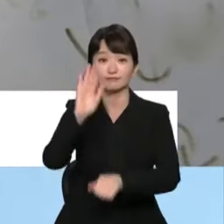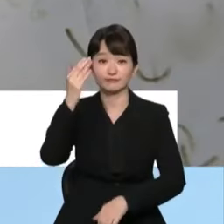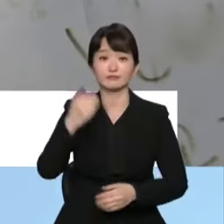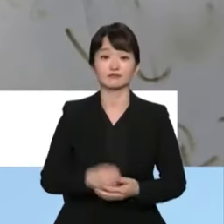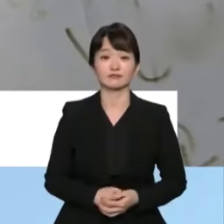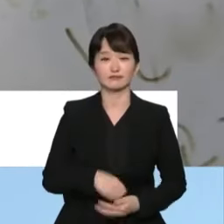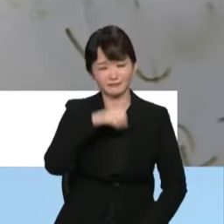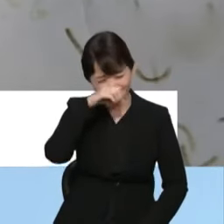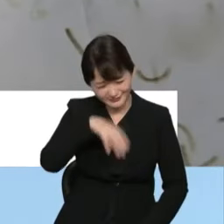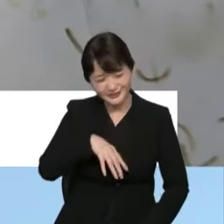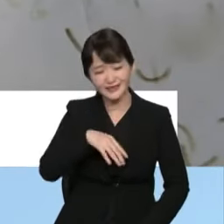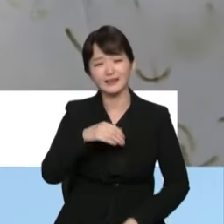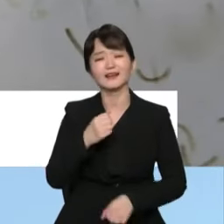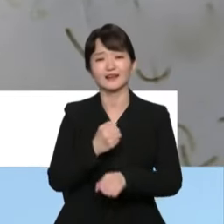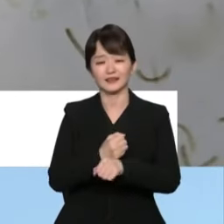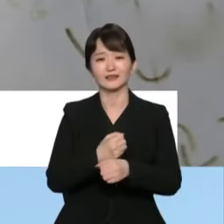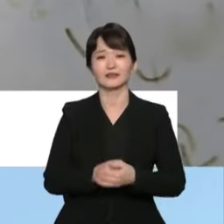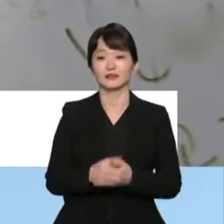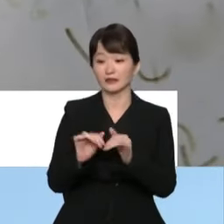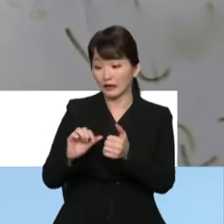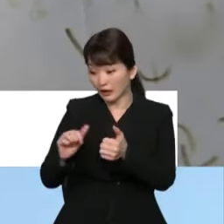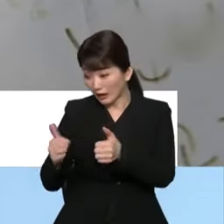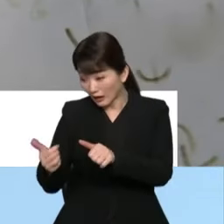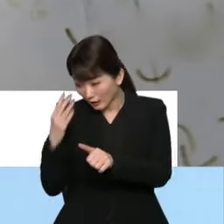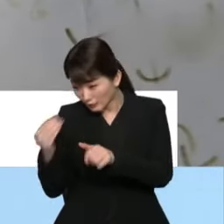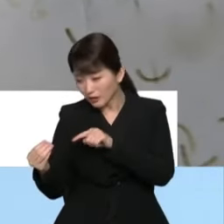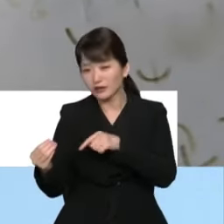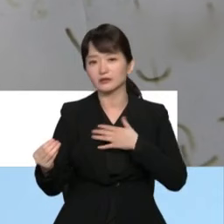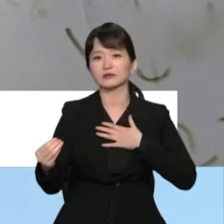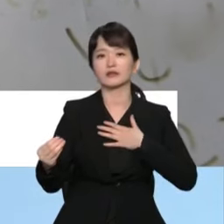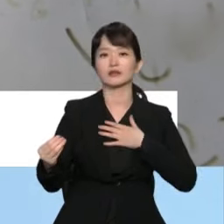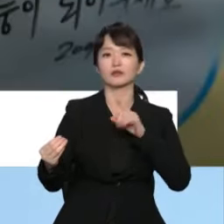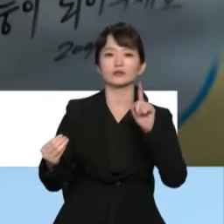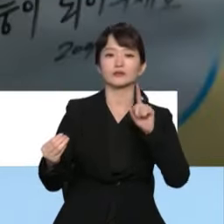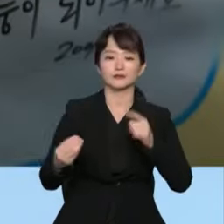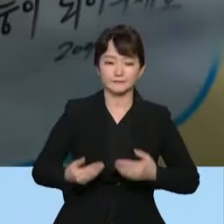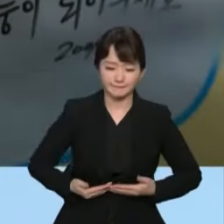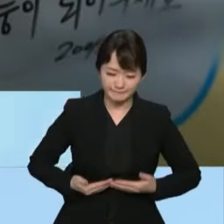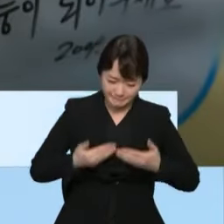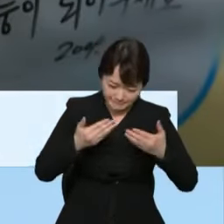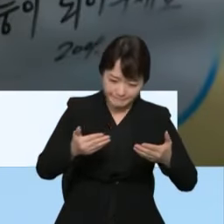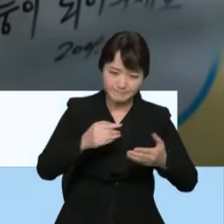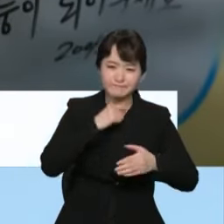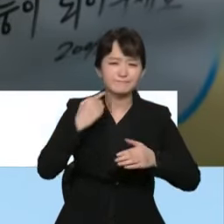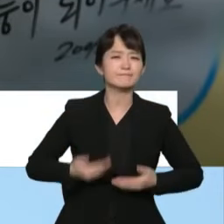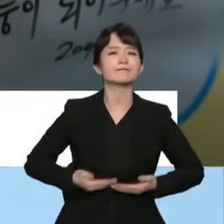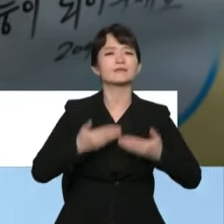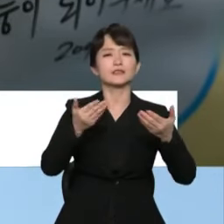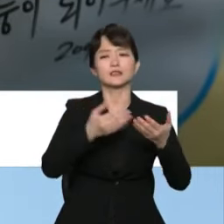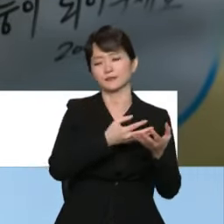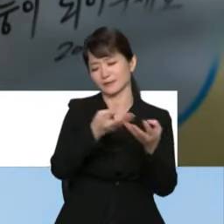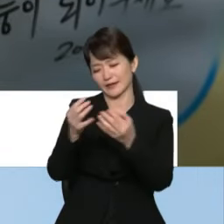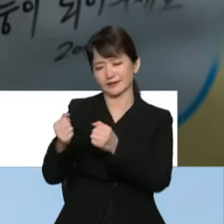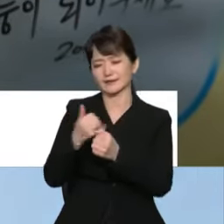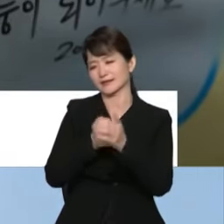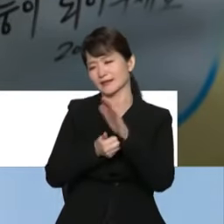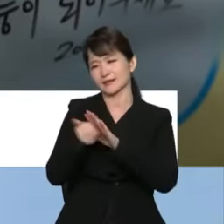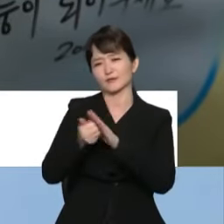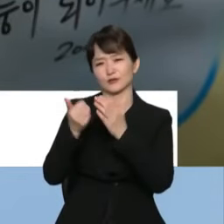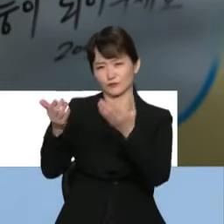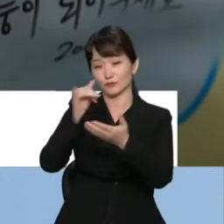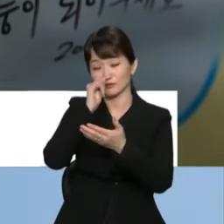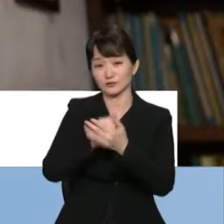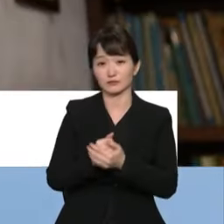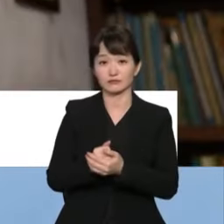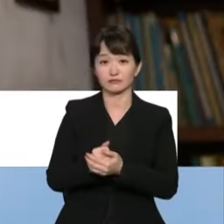그냥 한 거죠 뭐 사람들이 죽어가는데 그리고 내가 조금 희생하면네 많은 사람들한테 희망을 줄 수 있는데